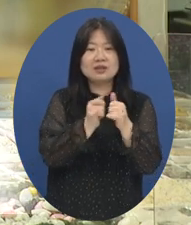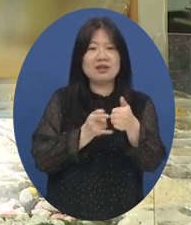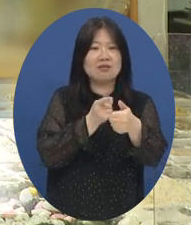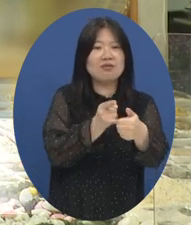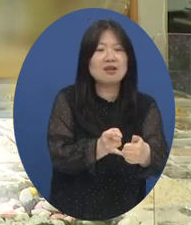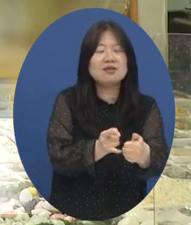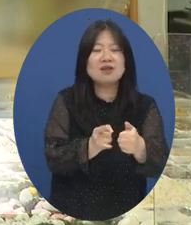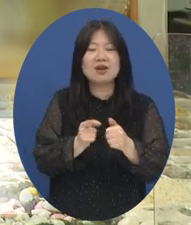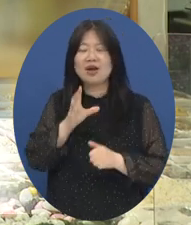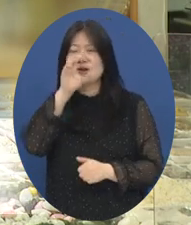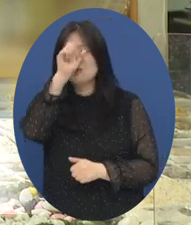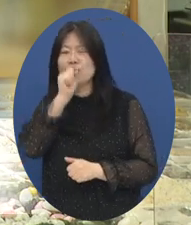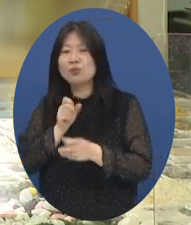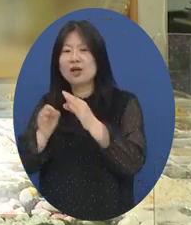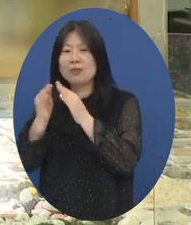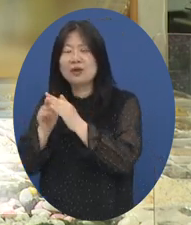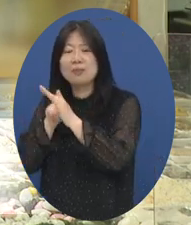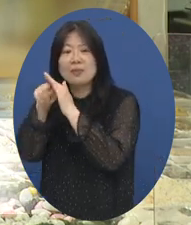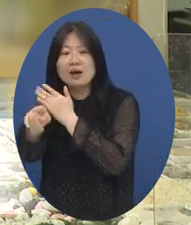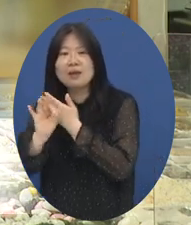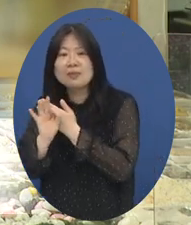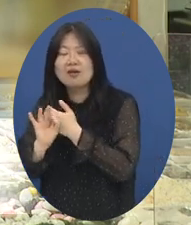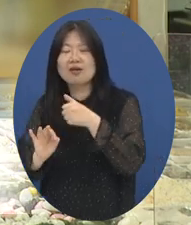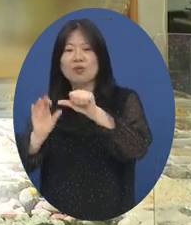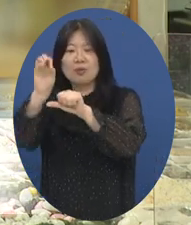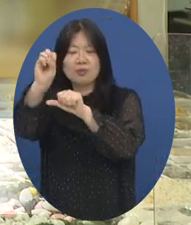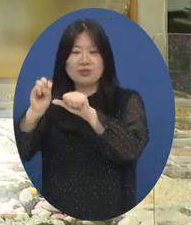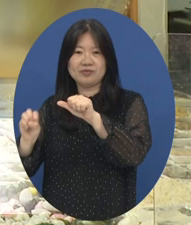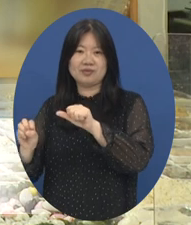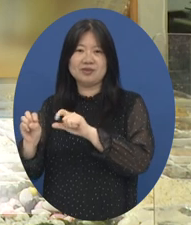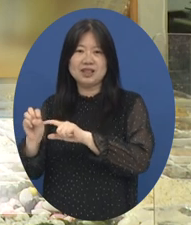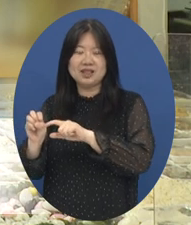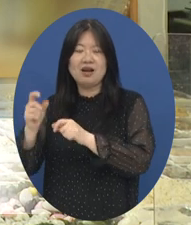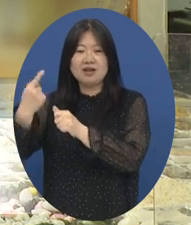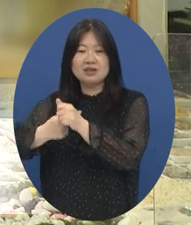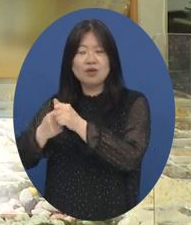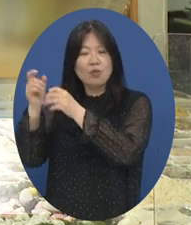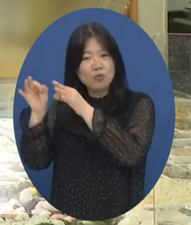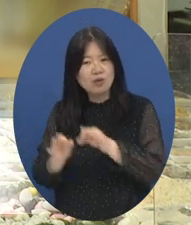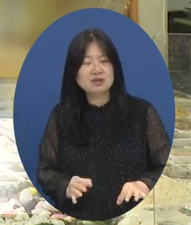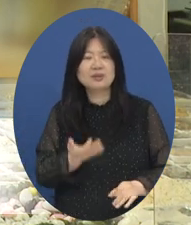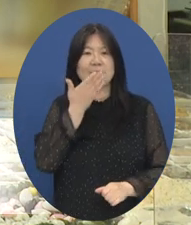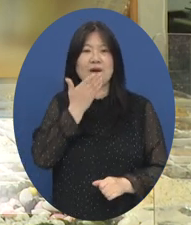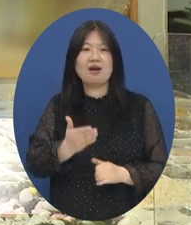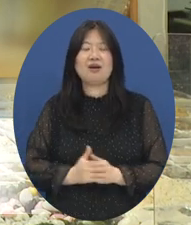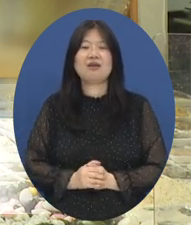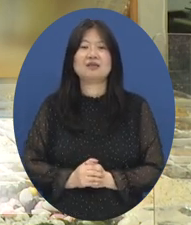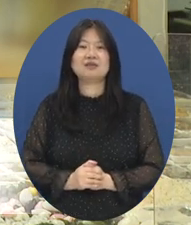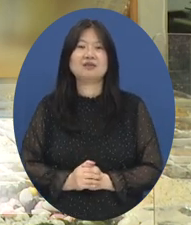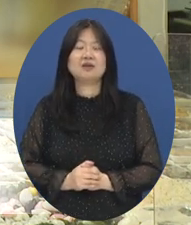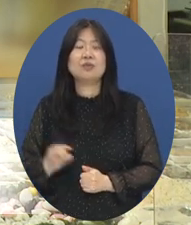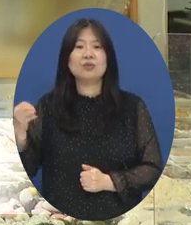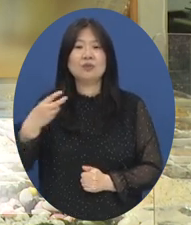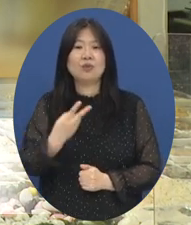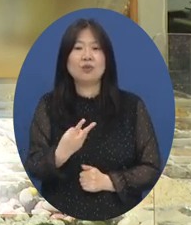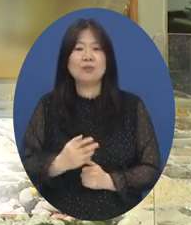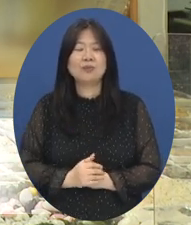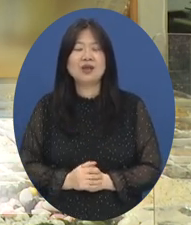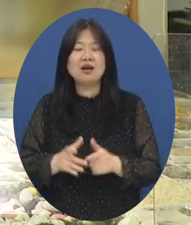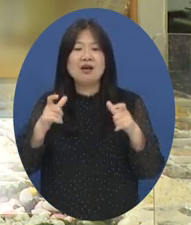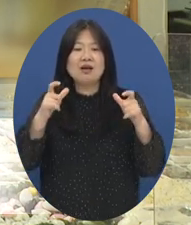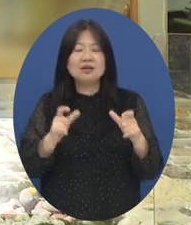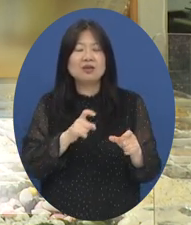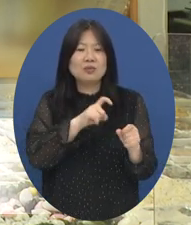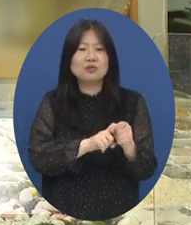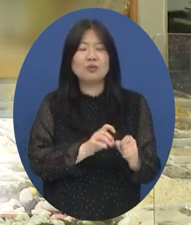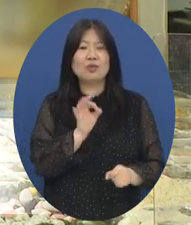우수가맹점 을 방문할 경우 5% 에 자동 할인을 받으실수가 있습니다 그리고 지역화폐